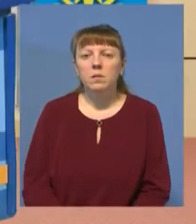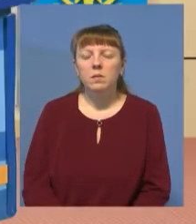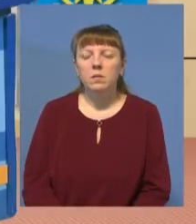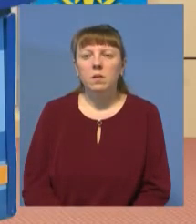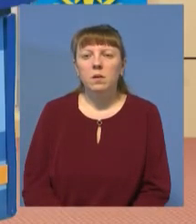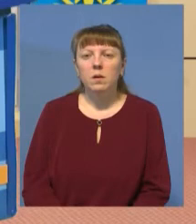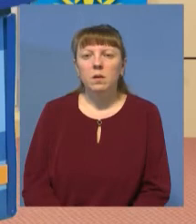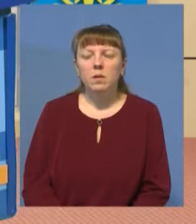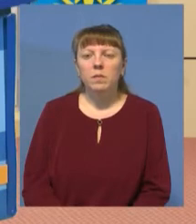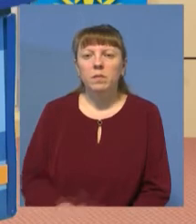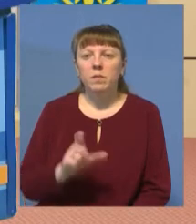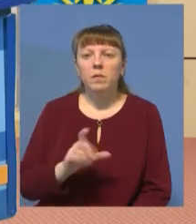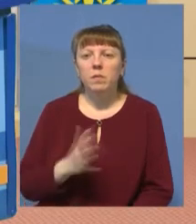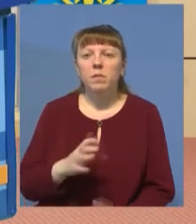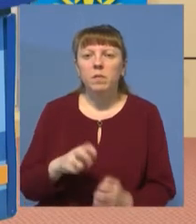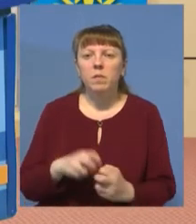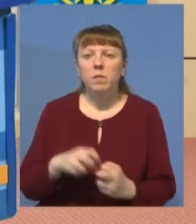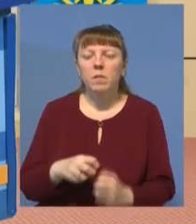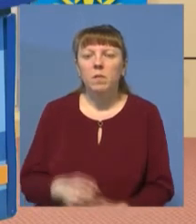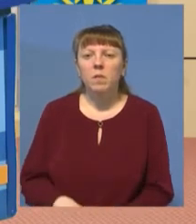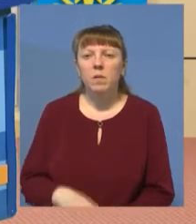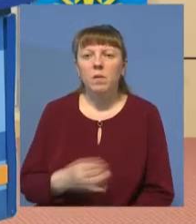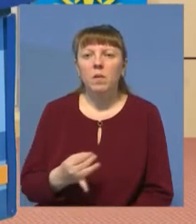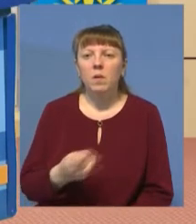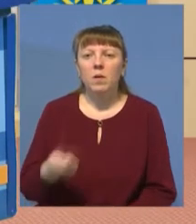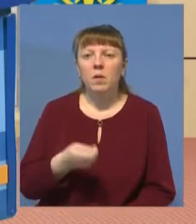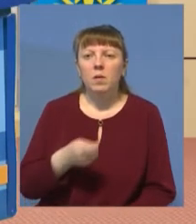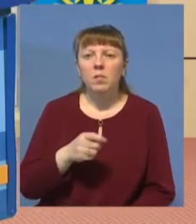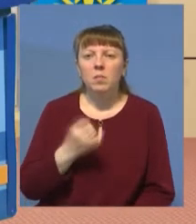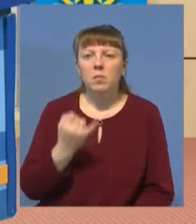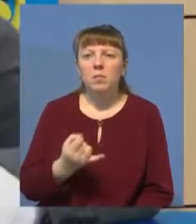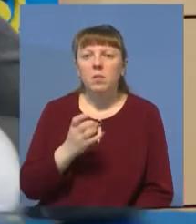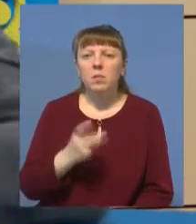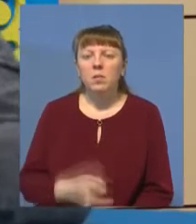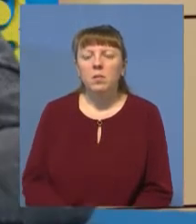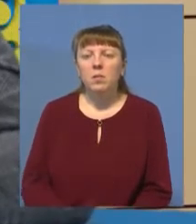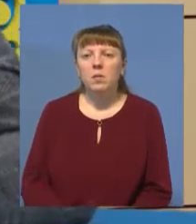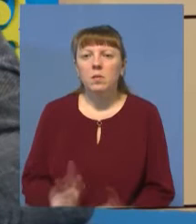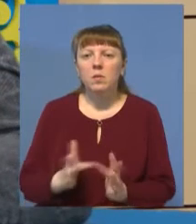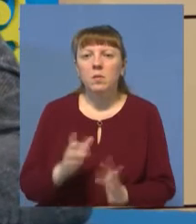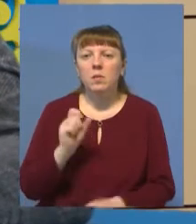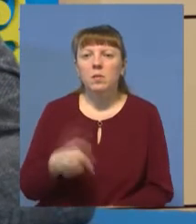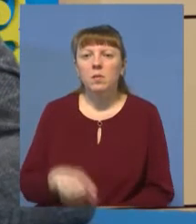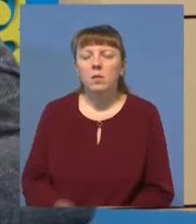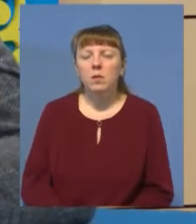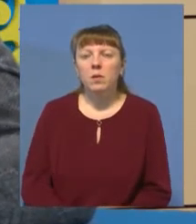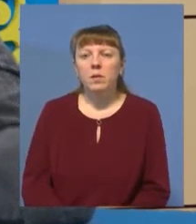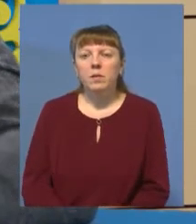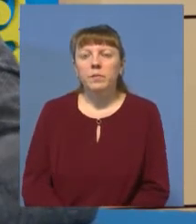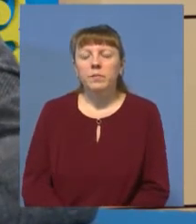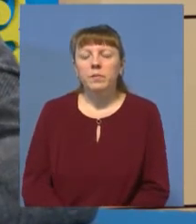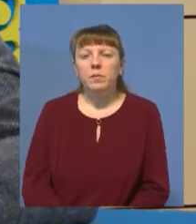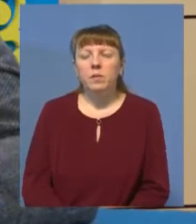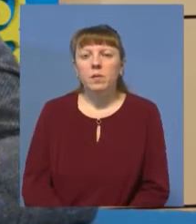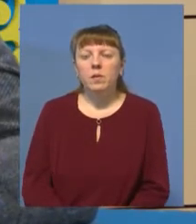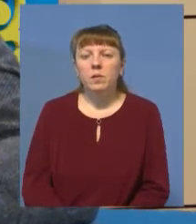у какого-то гражданина случилась проблема, там ему привезли не тот товар, ну, он заказывал через интернет, да, через интернет какой-то